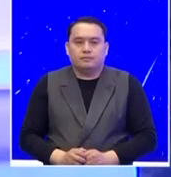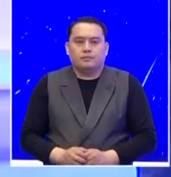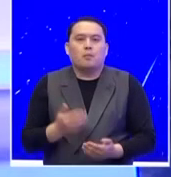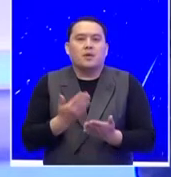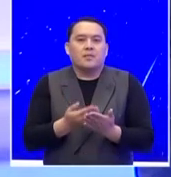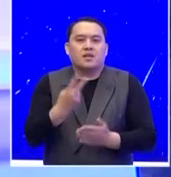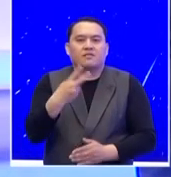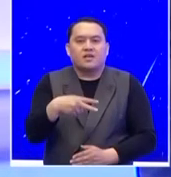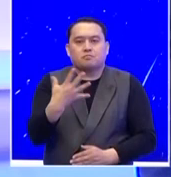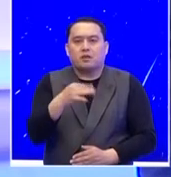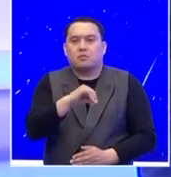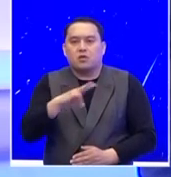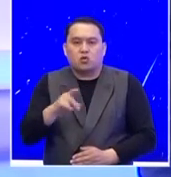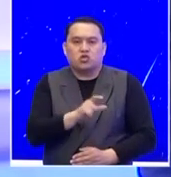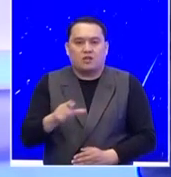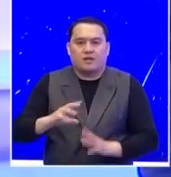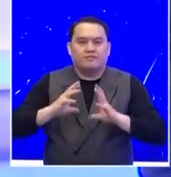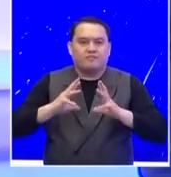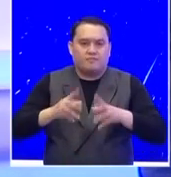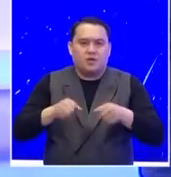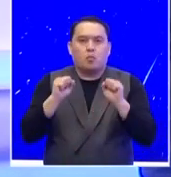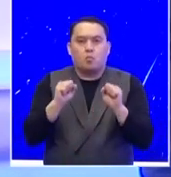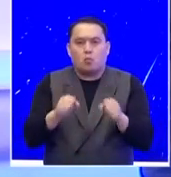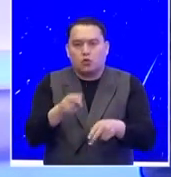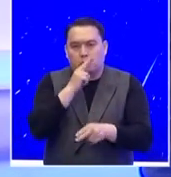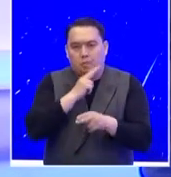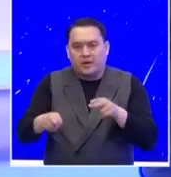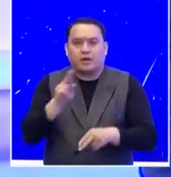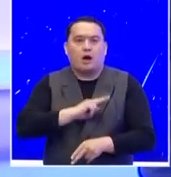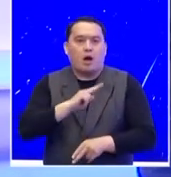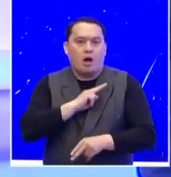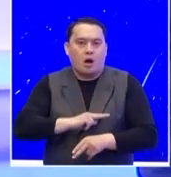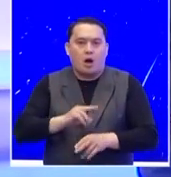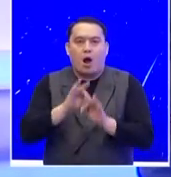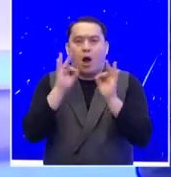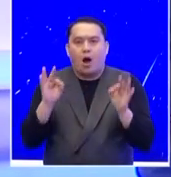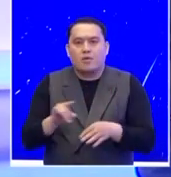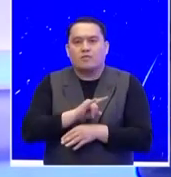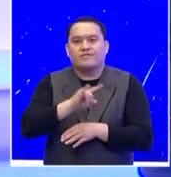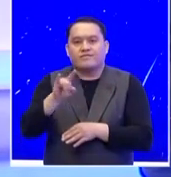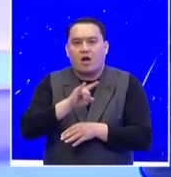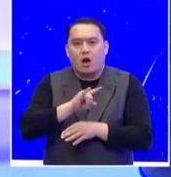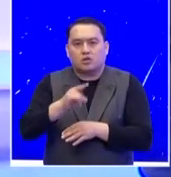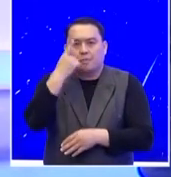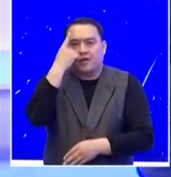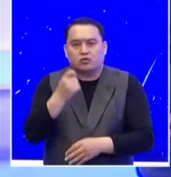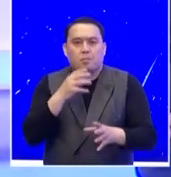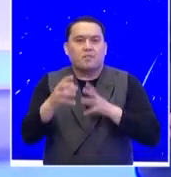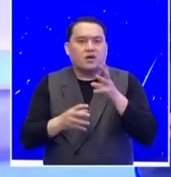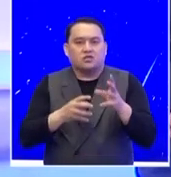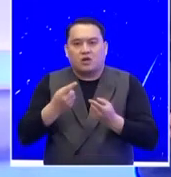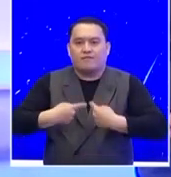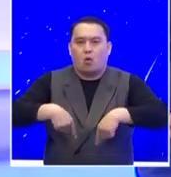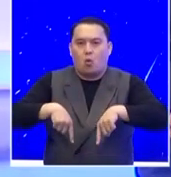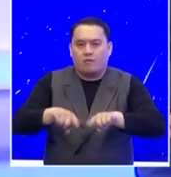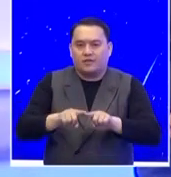Около 25 миллионов человек во всем мире могут потерять работу из-за снижения объема авиаперевозок, предупреждает Международная